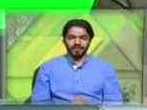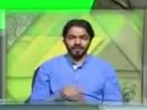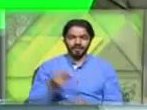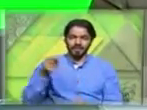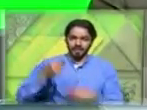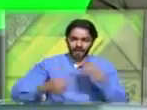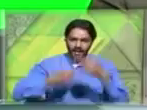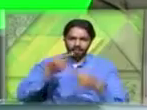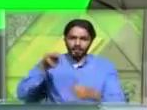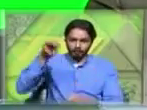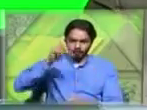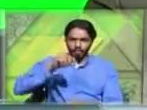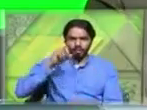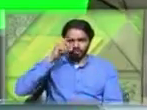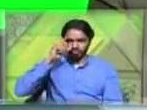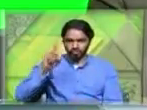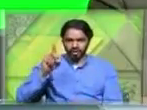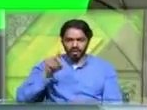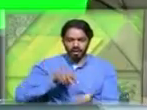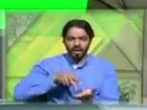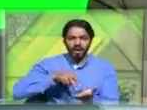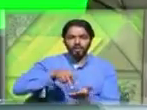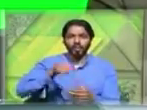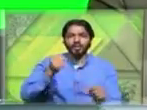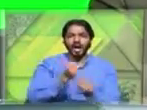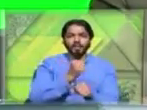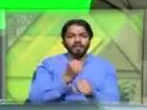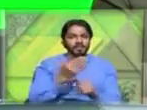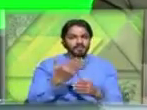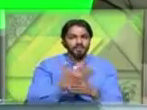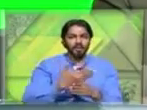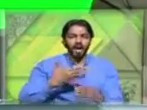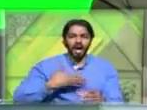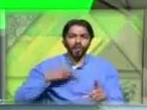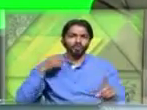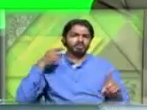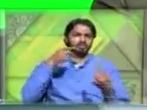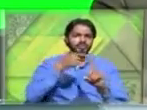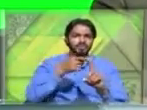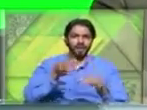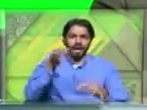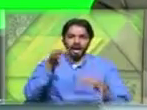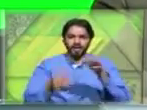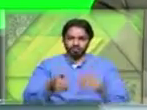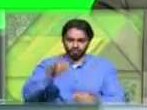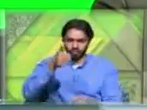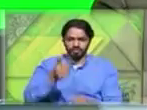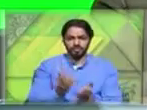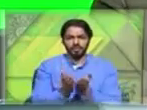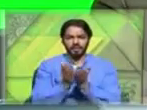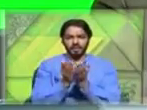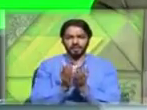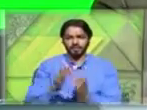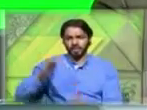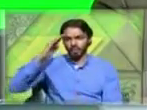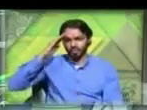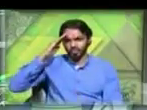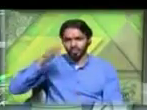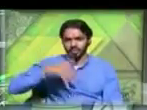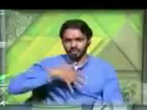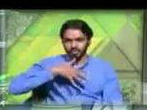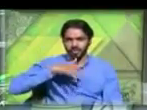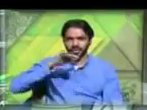تبارك وتعالى، مع الخطوات العملية لتحقيق التجرد والعدل والإنصاف، وكيف نرصد ذلك في واقعنا العملي. شكرا لفضلتك على هذا